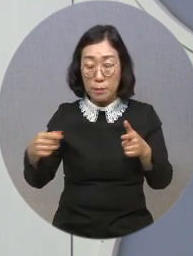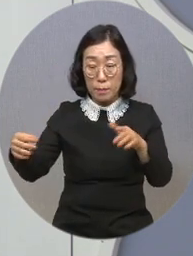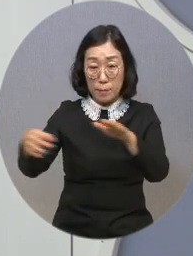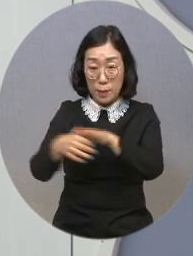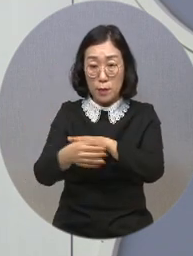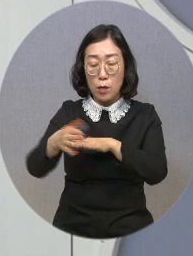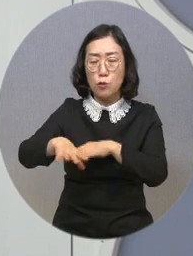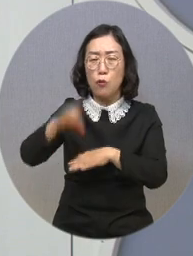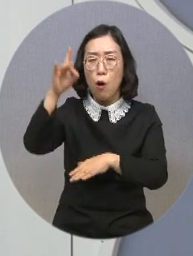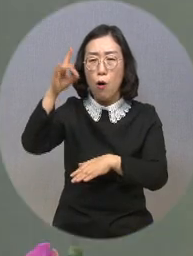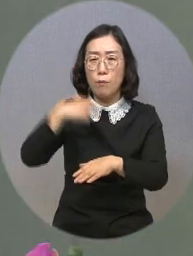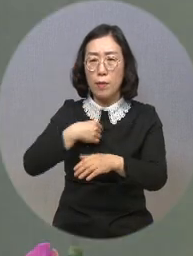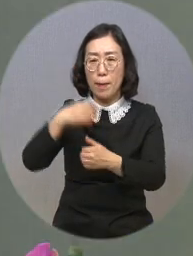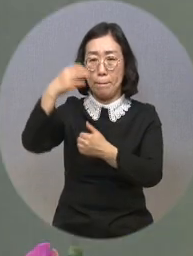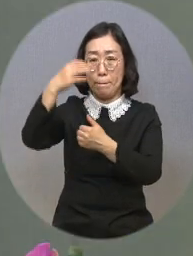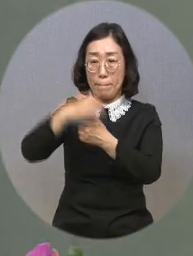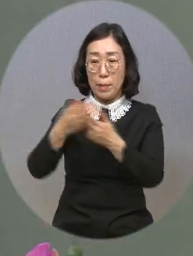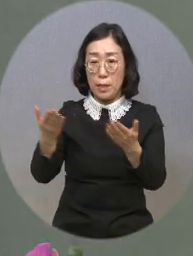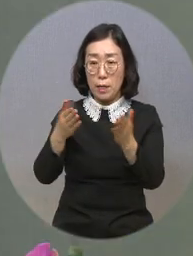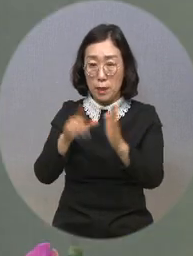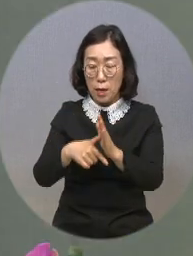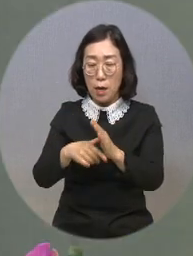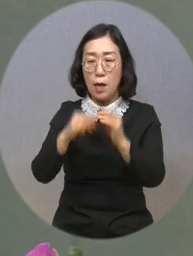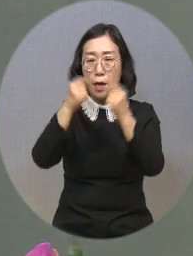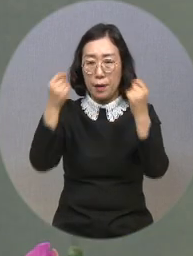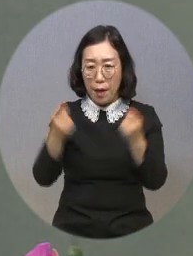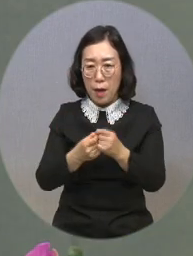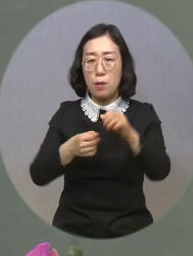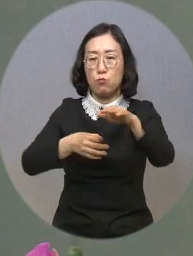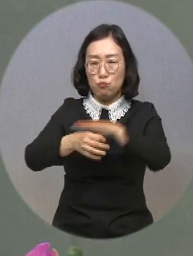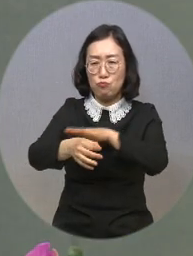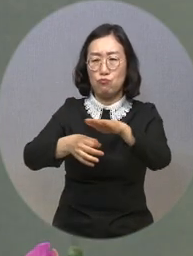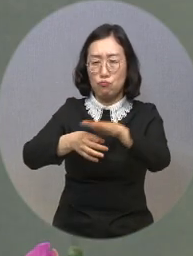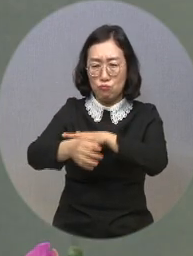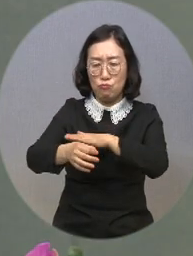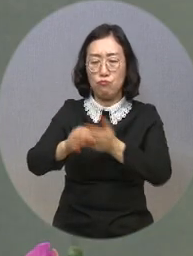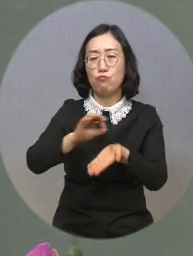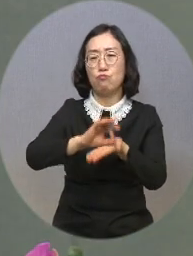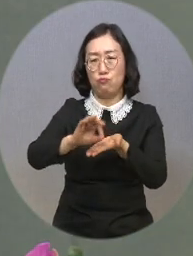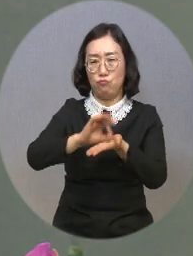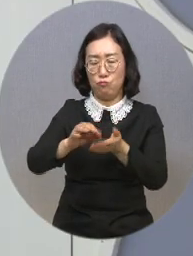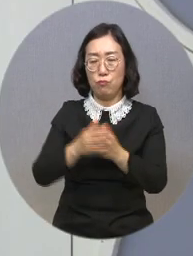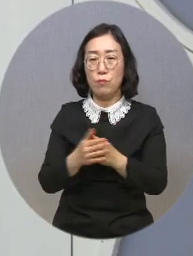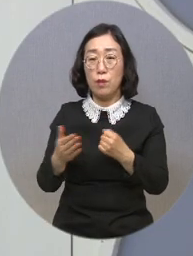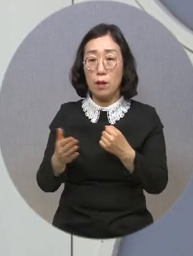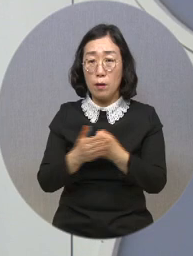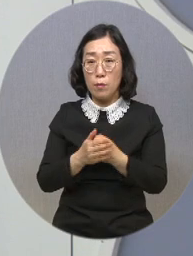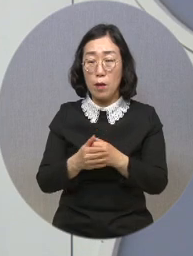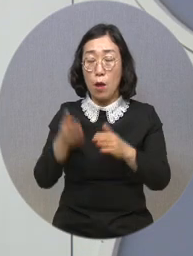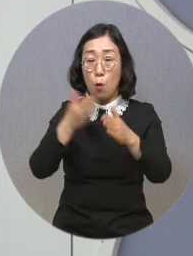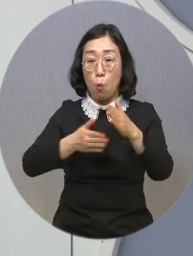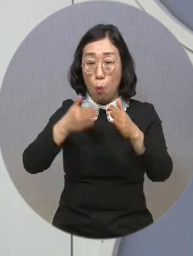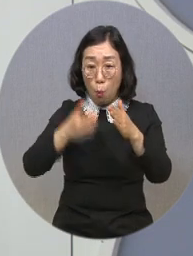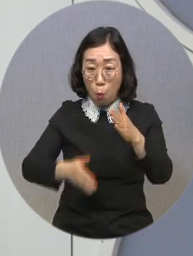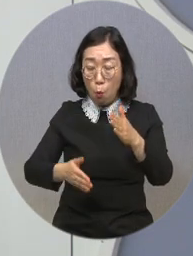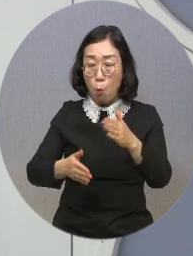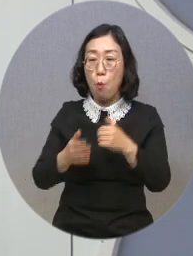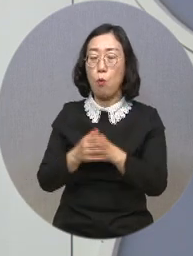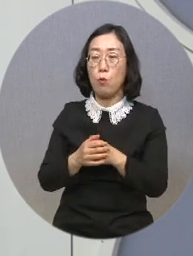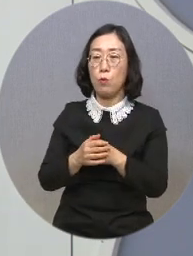저 처음 했을 때는 개인이 그걸 부담했습니다. 어린이집 비용을. 그래서 제가 공보육을 해야